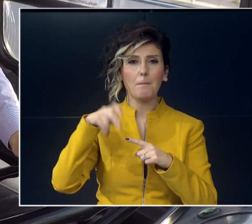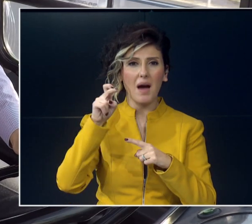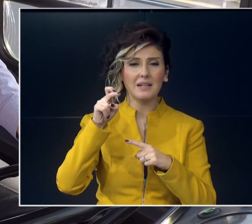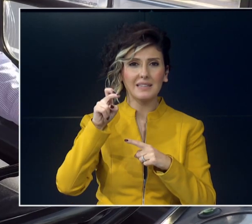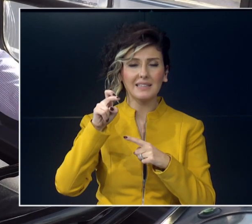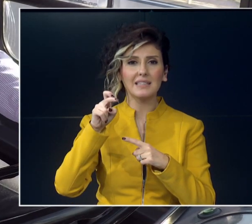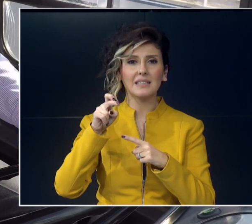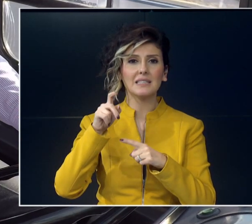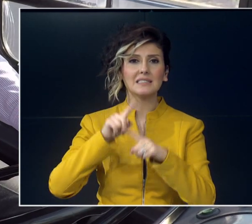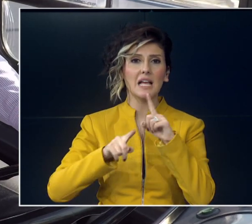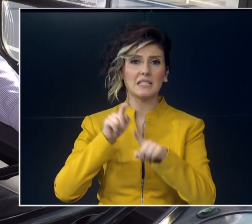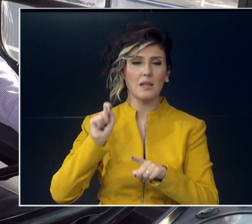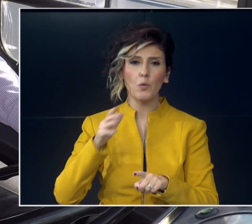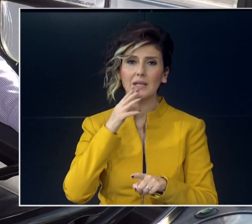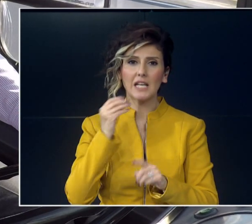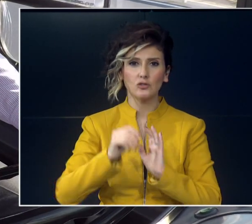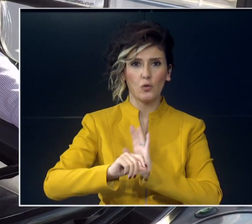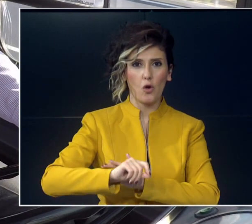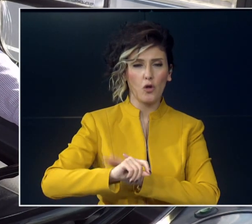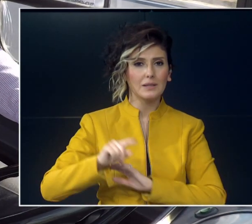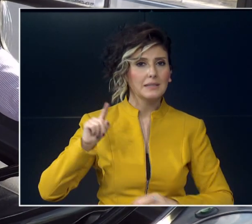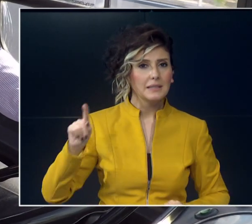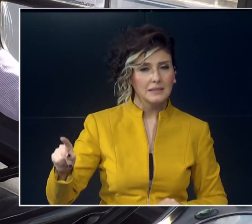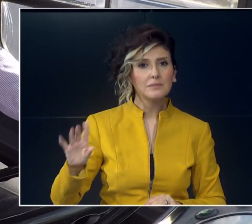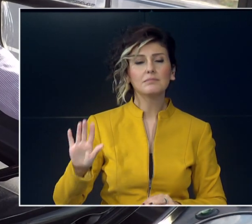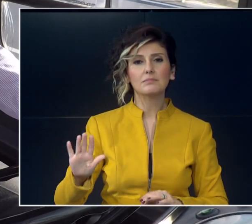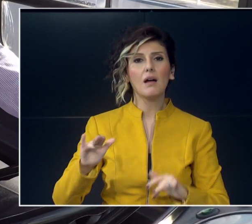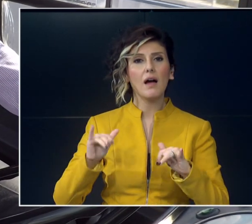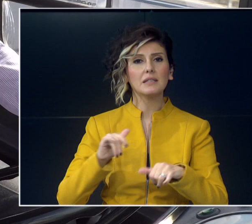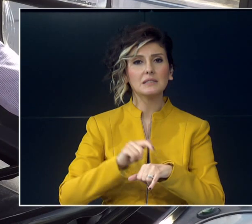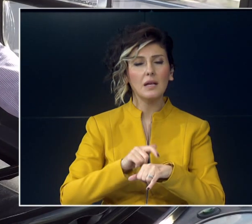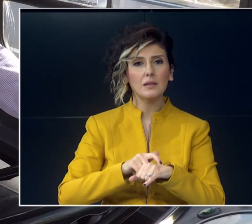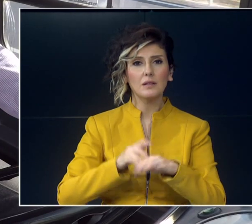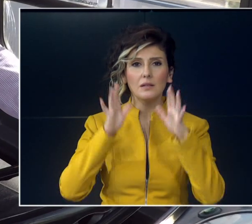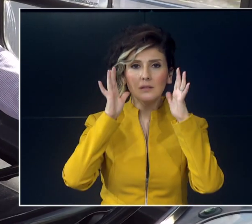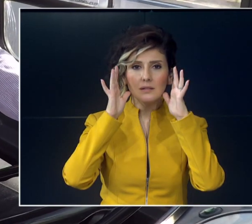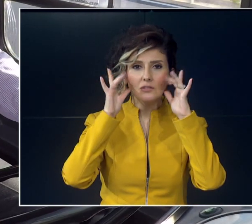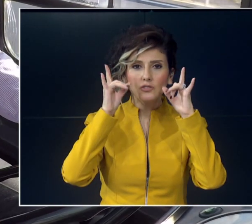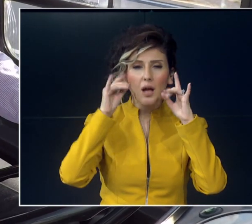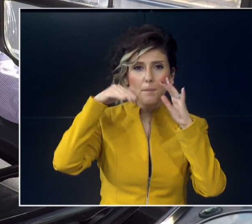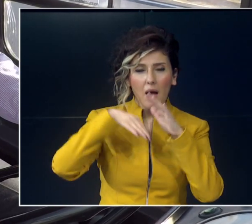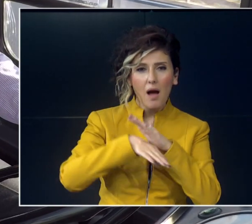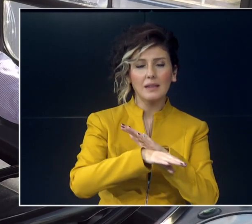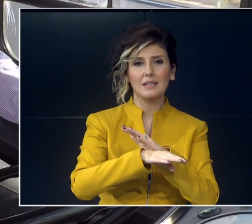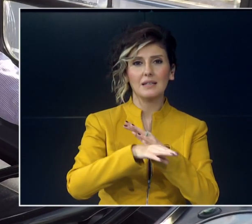gençlik kollarında ve aynı zamanda da Camaltı Tersanesi'nde